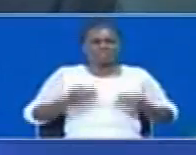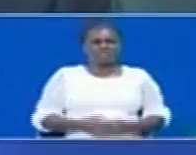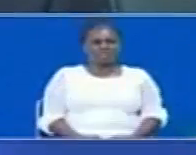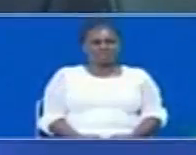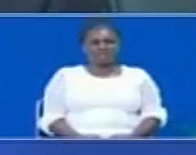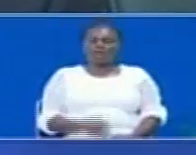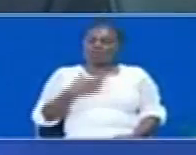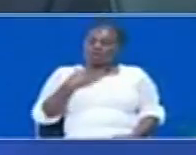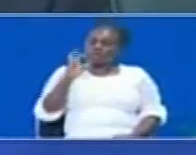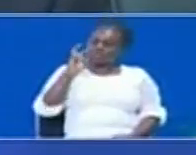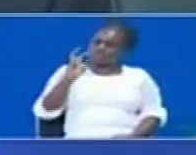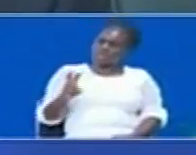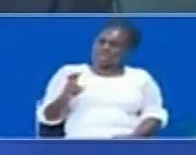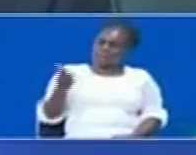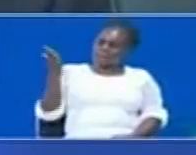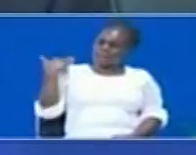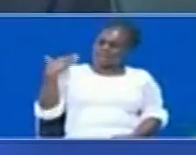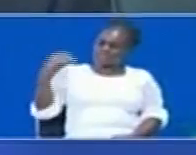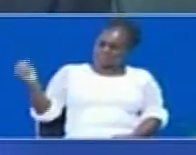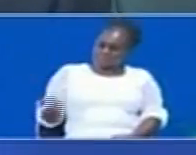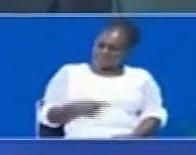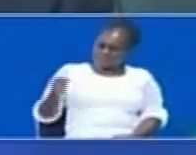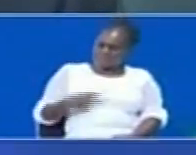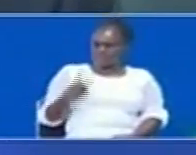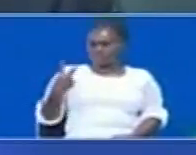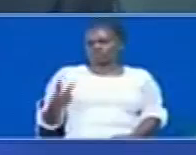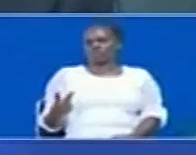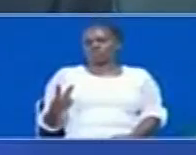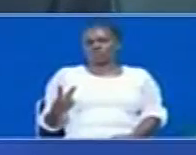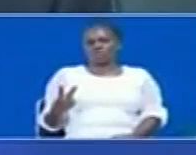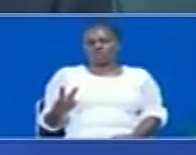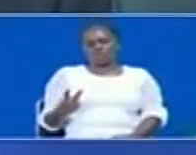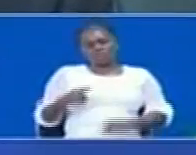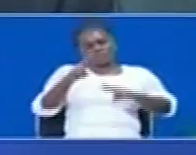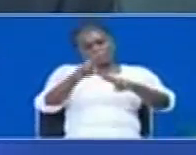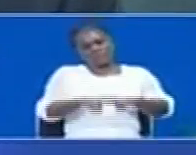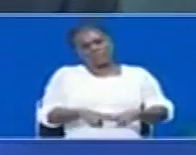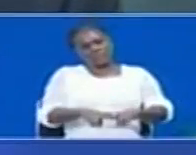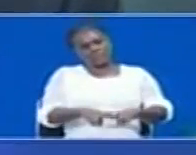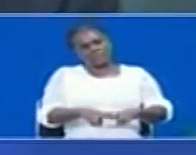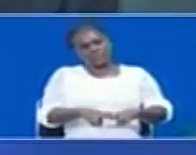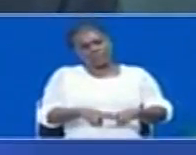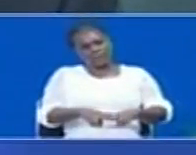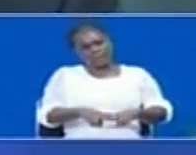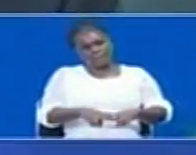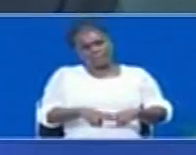I want to say that for the last over 2 months we have been at the table